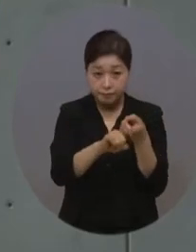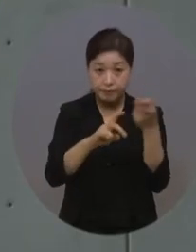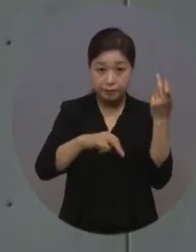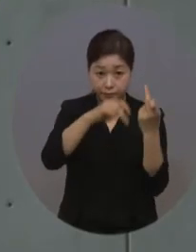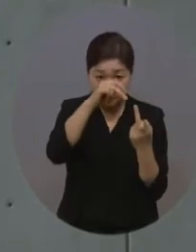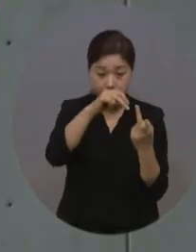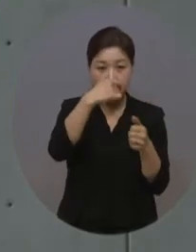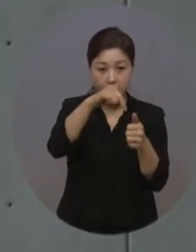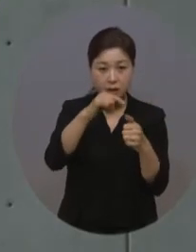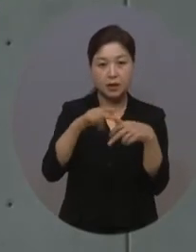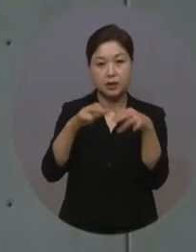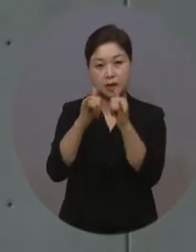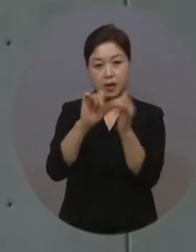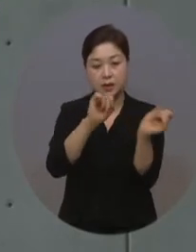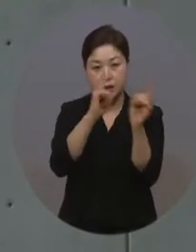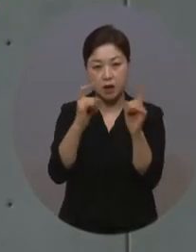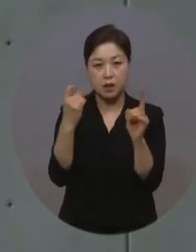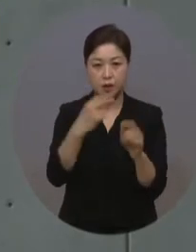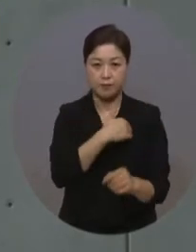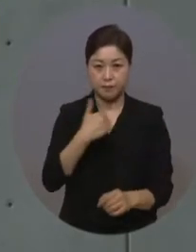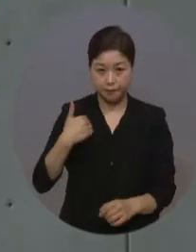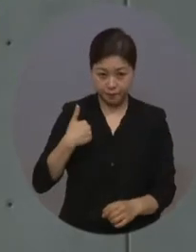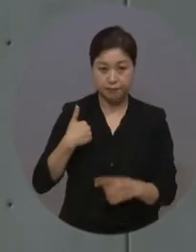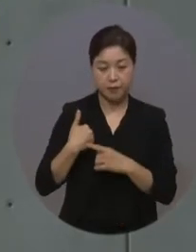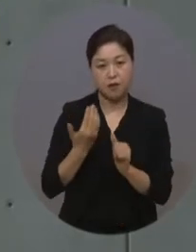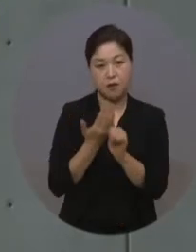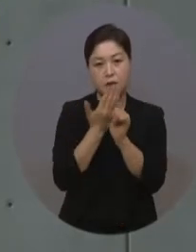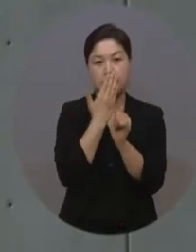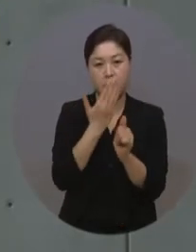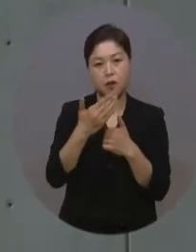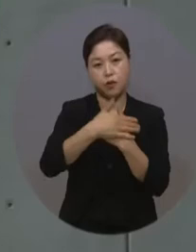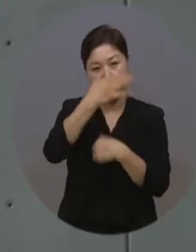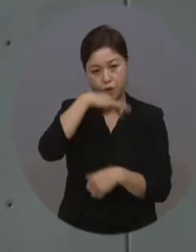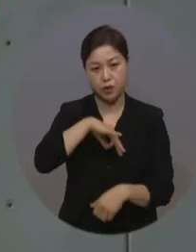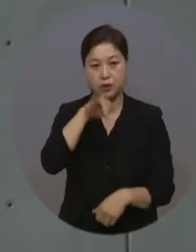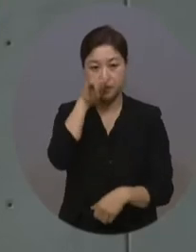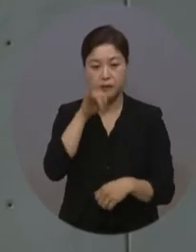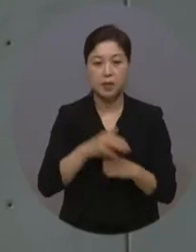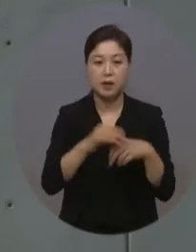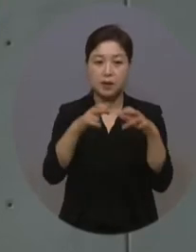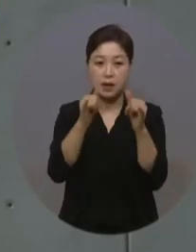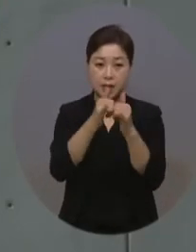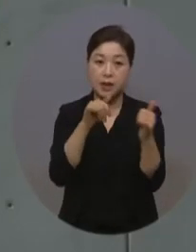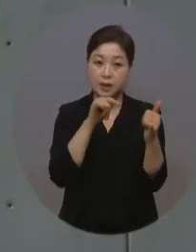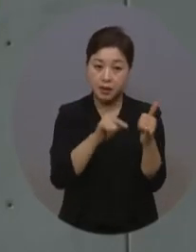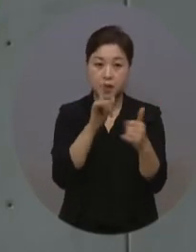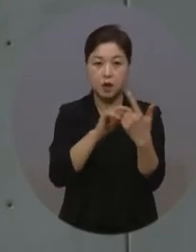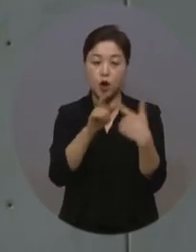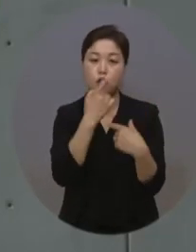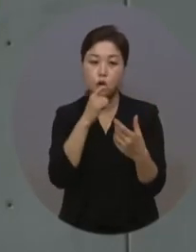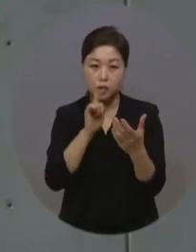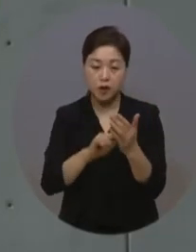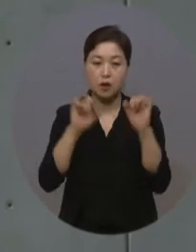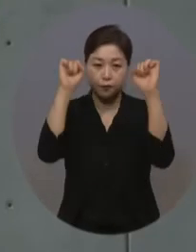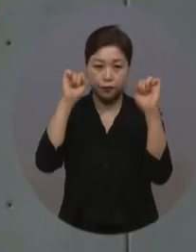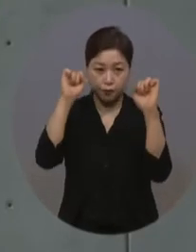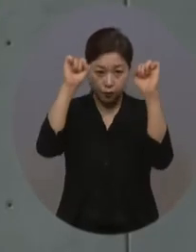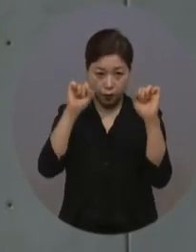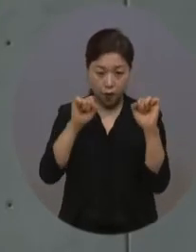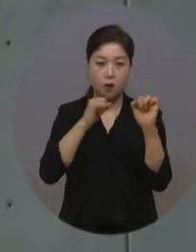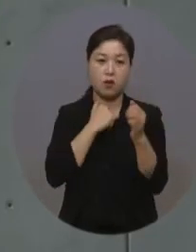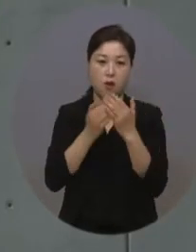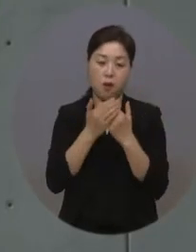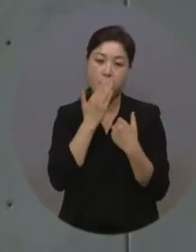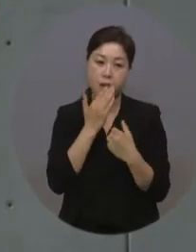아니라 자신감 향상에 큰 도움이 되는 시간을 만들고 있습니다. 앞으로도 장애인들이 보다 쉽게 체육활동을 접할 수 있는